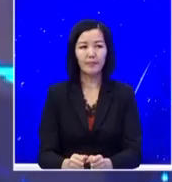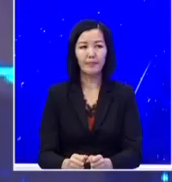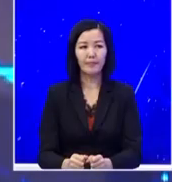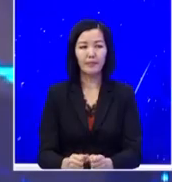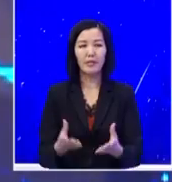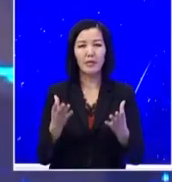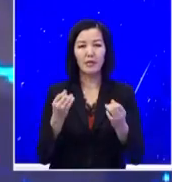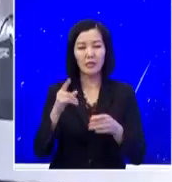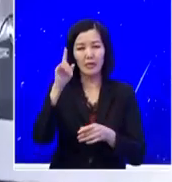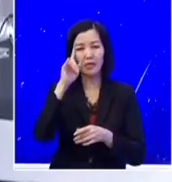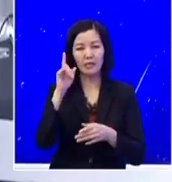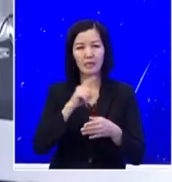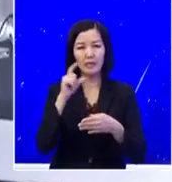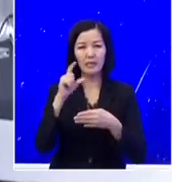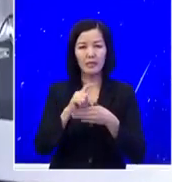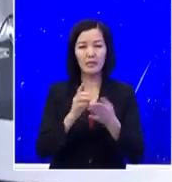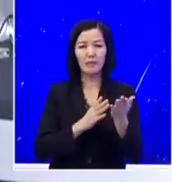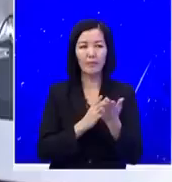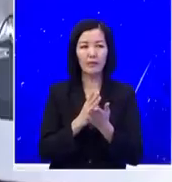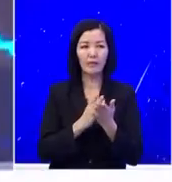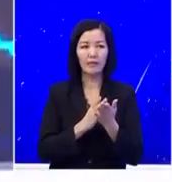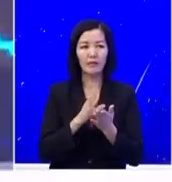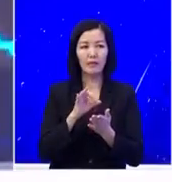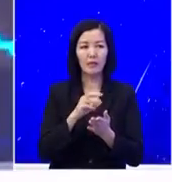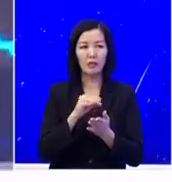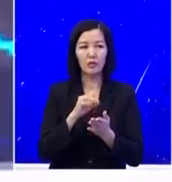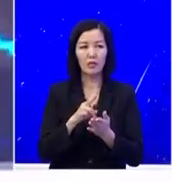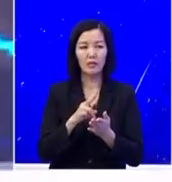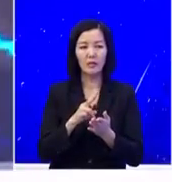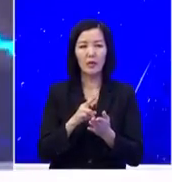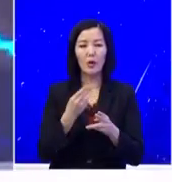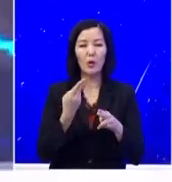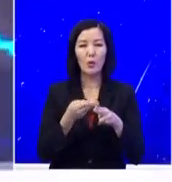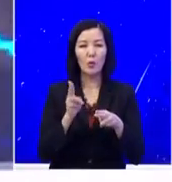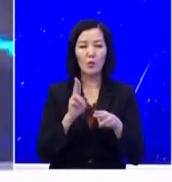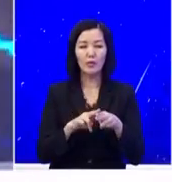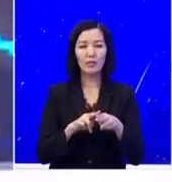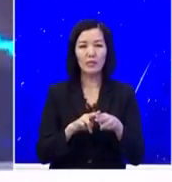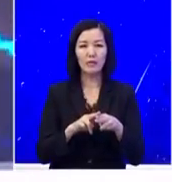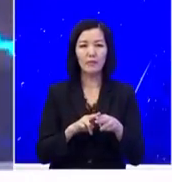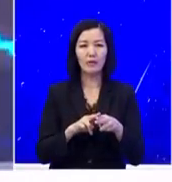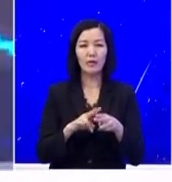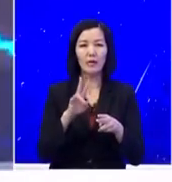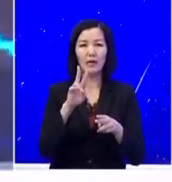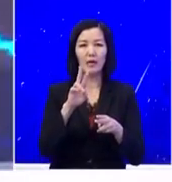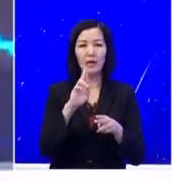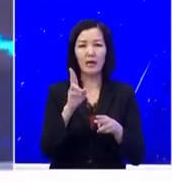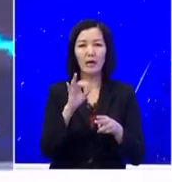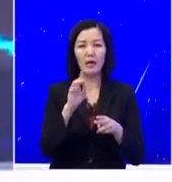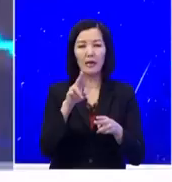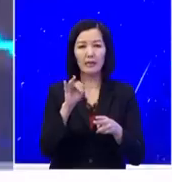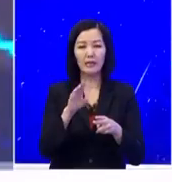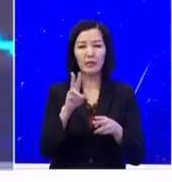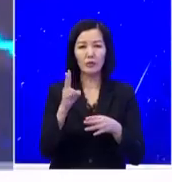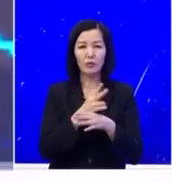және Қазақстан мұсылмандар діни басқармасының наиб мүфти Ершат. Осы ретте биыл қадыр түні мамыр айының 19-нан